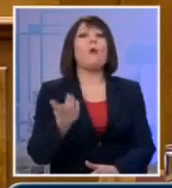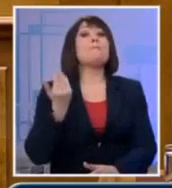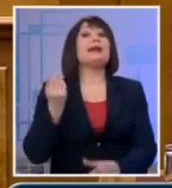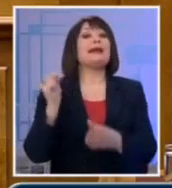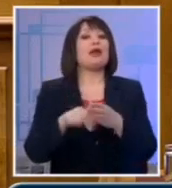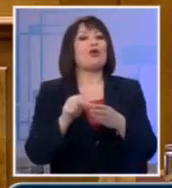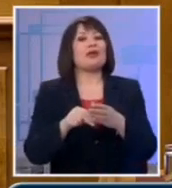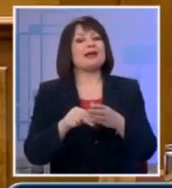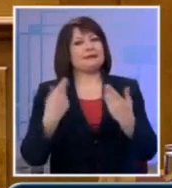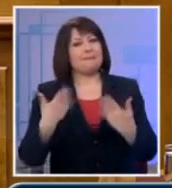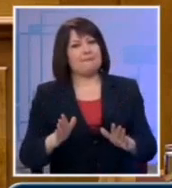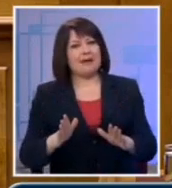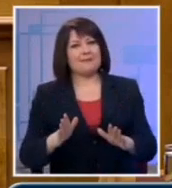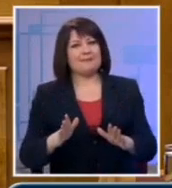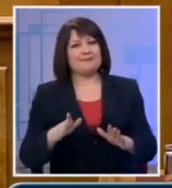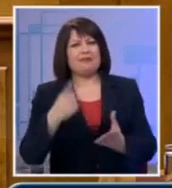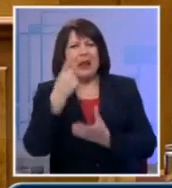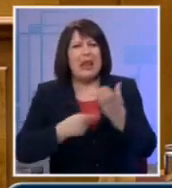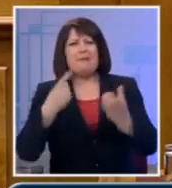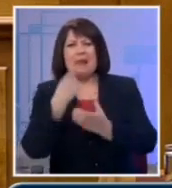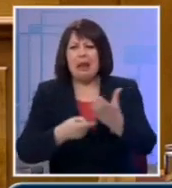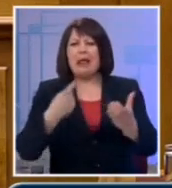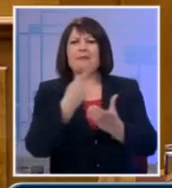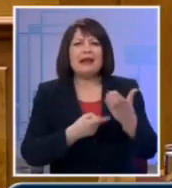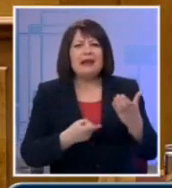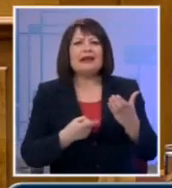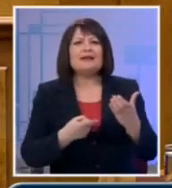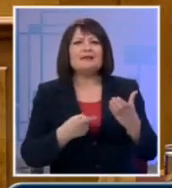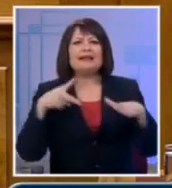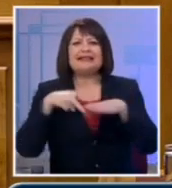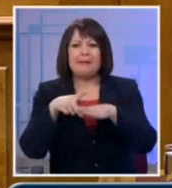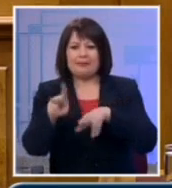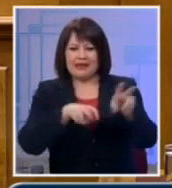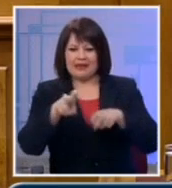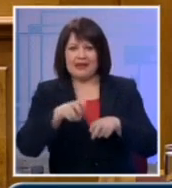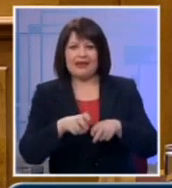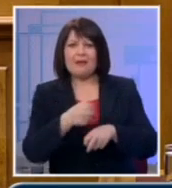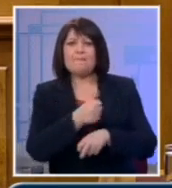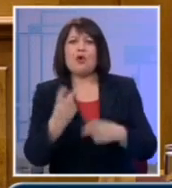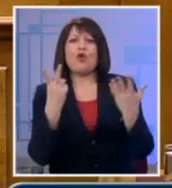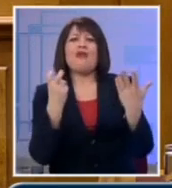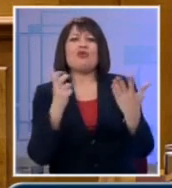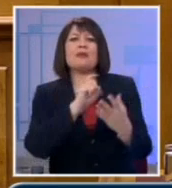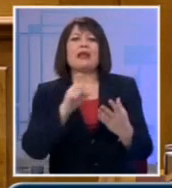προεκλογικά ήταν τόσο ελλιπής που δεν έφερε στα ταμεία παρά μονάχα 70 εκατομμύρια